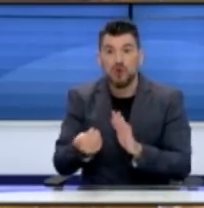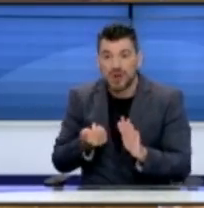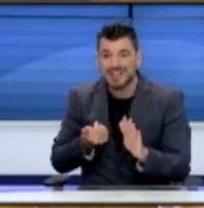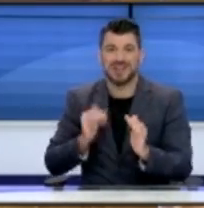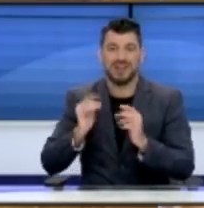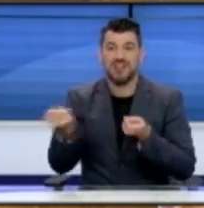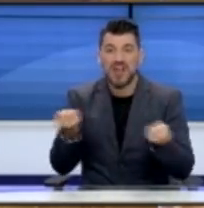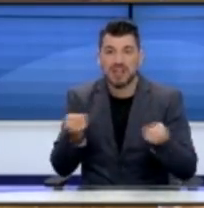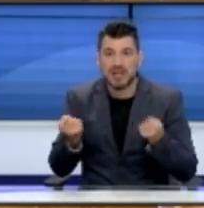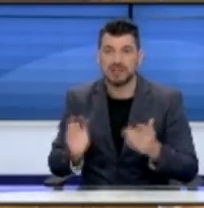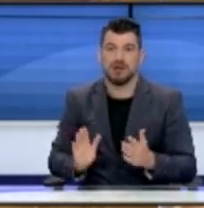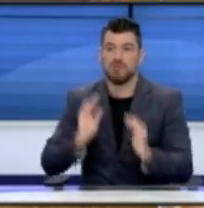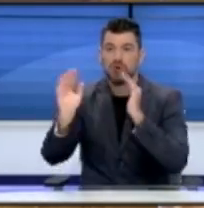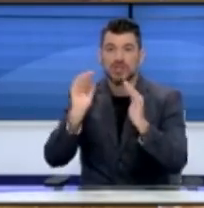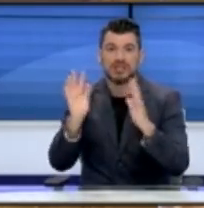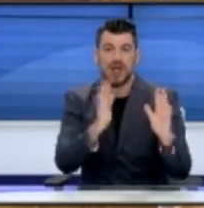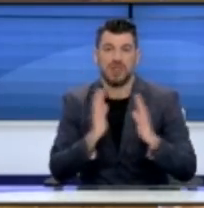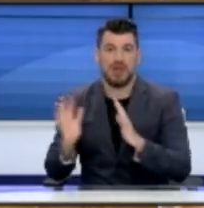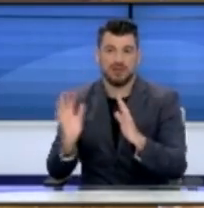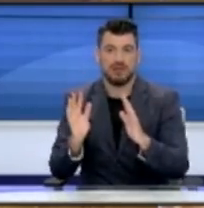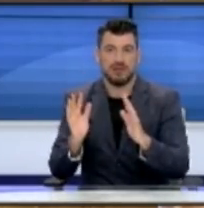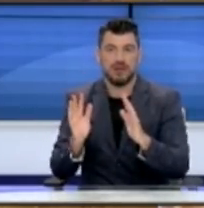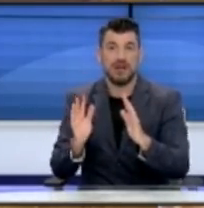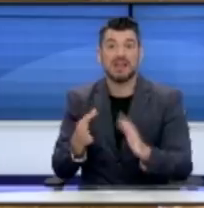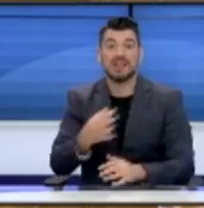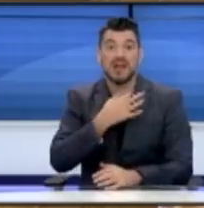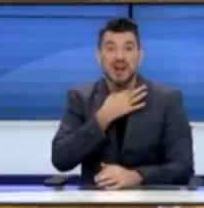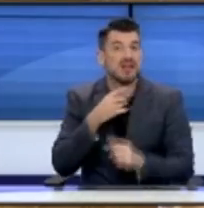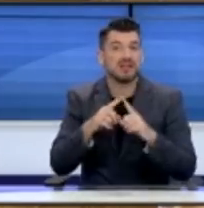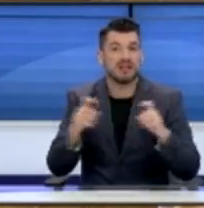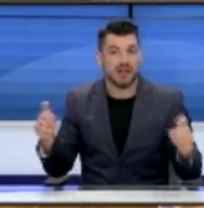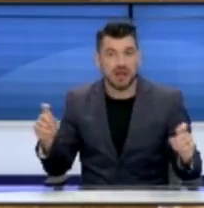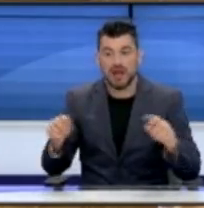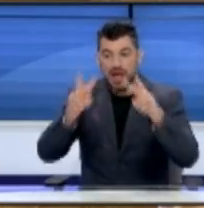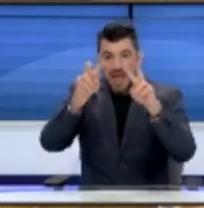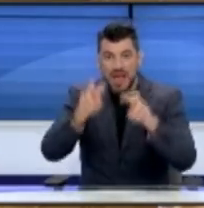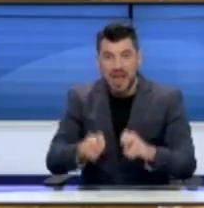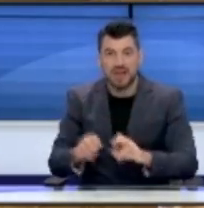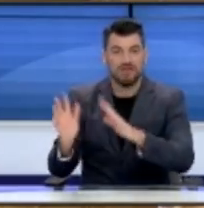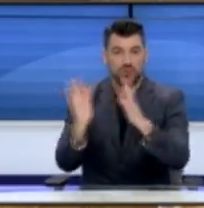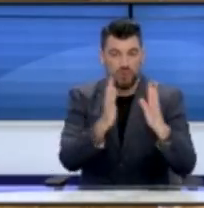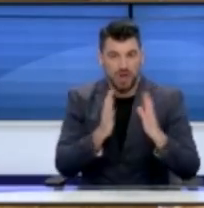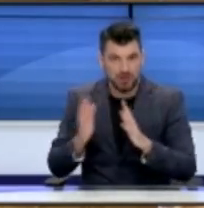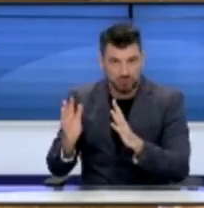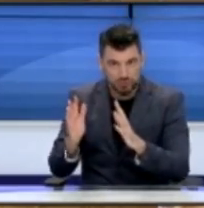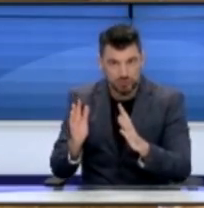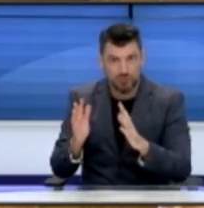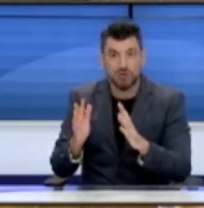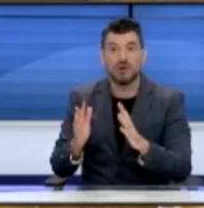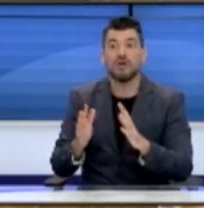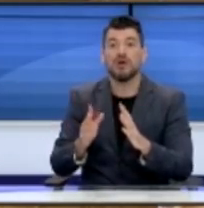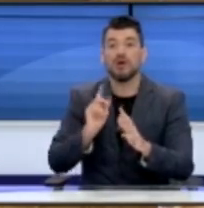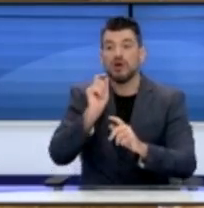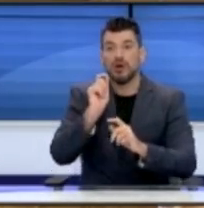δασών, ότι αυτή ακριβώς σημαίνει μελέτη διαχείρισης του δάσους με παρεμβάσεις στη σύνθεση της